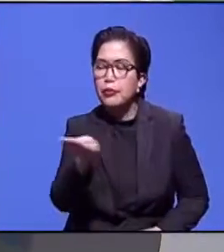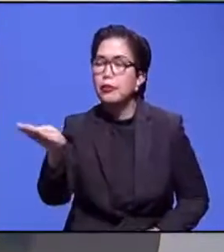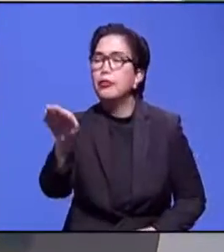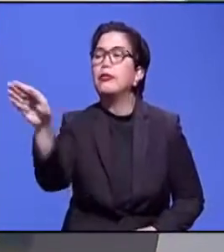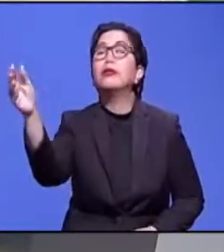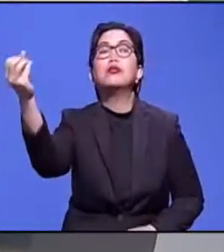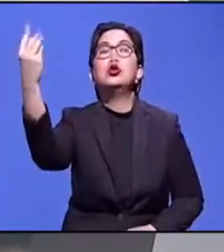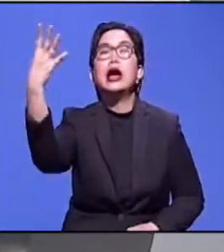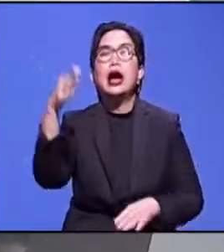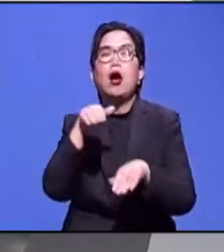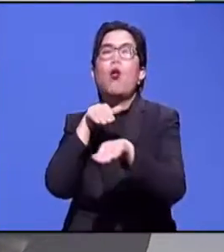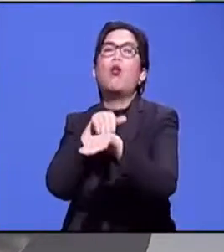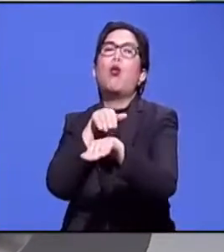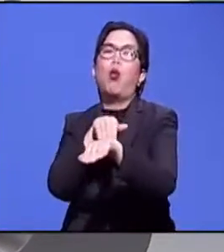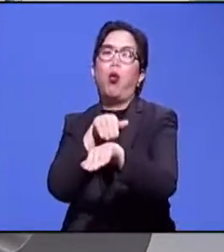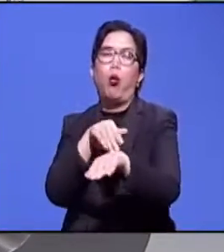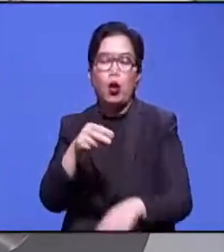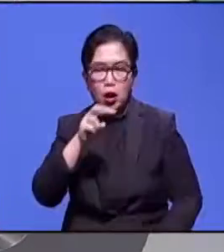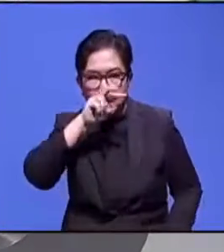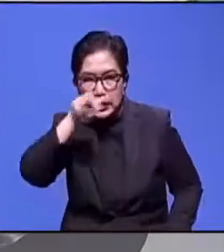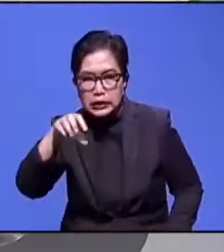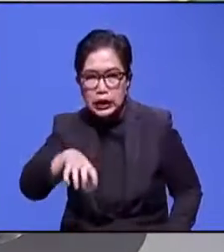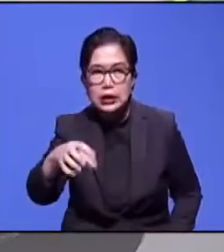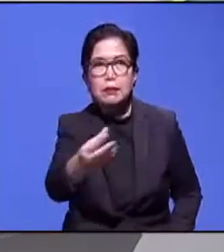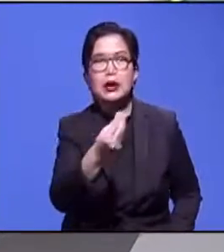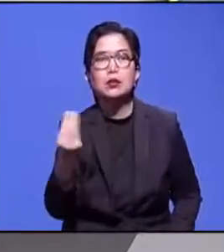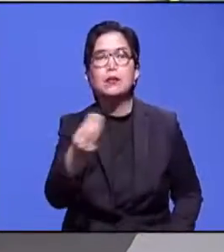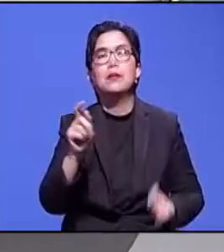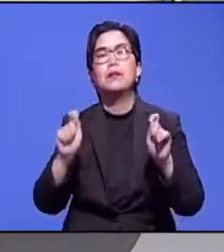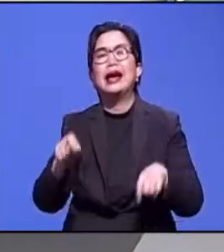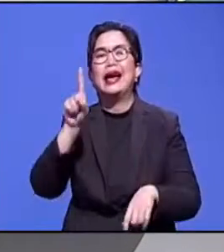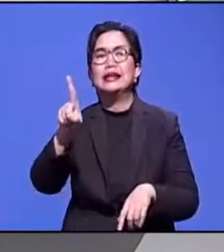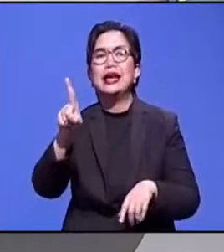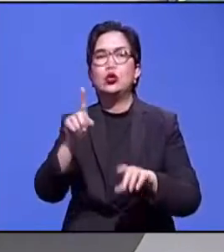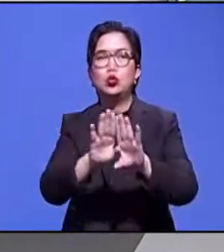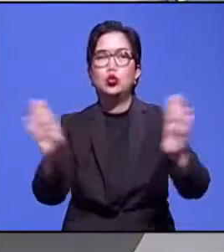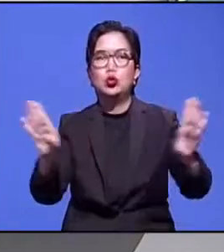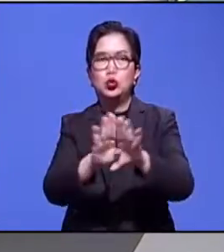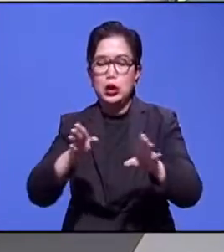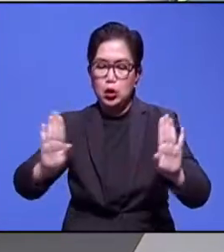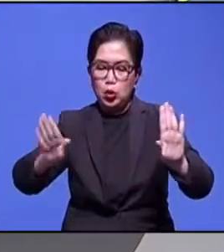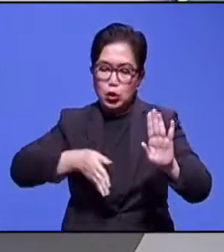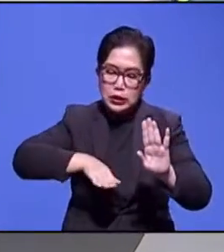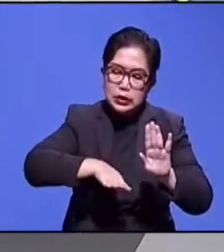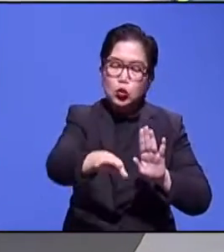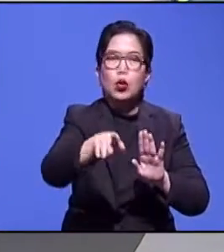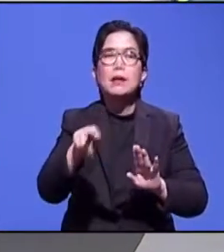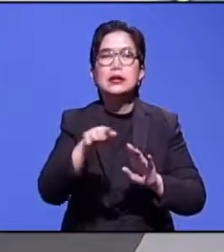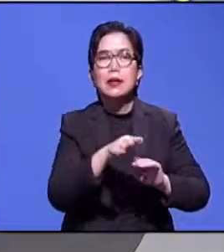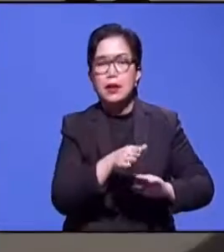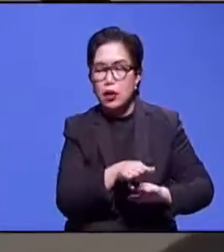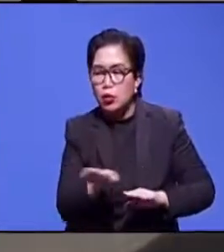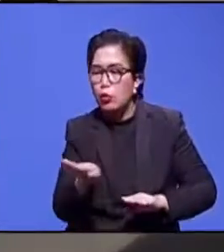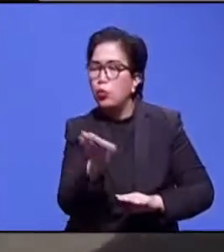membludak. Petugas langsung memeriksa area rekreasi dan memberlakukan sistem satu arah karena kemacetan mengular sejauh 2 km.